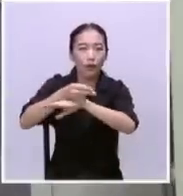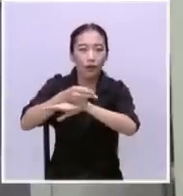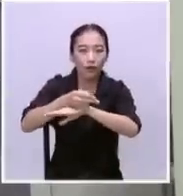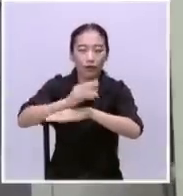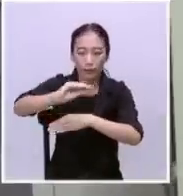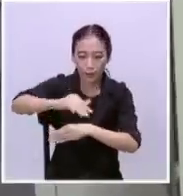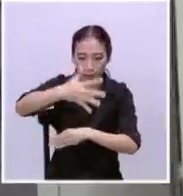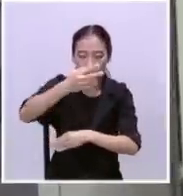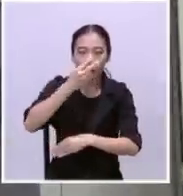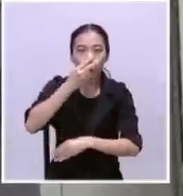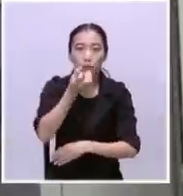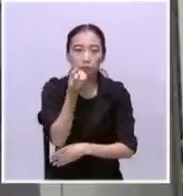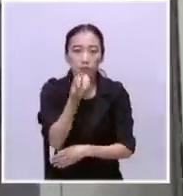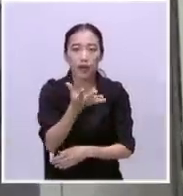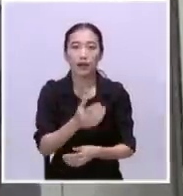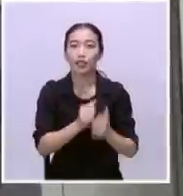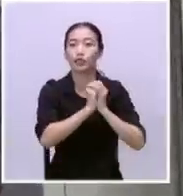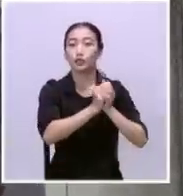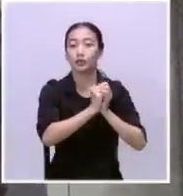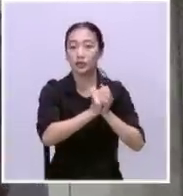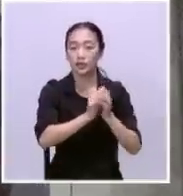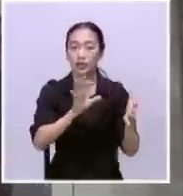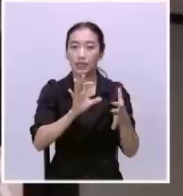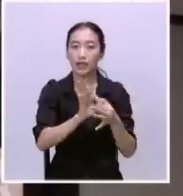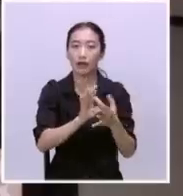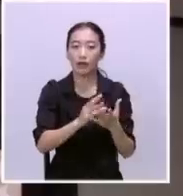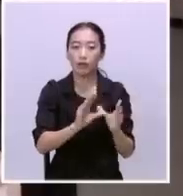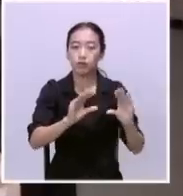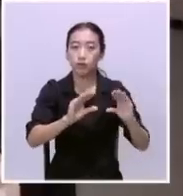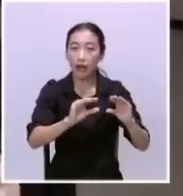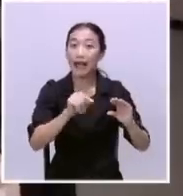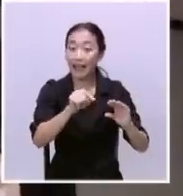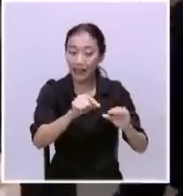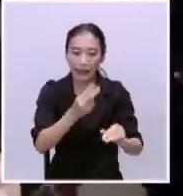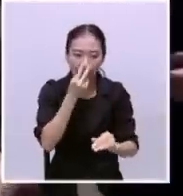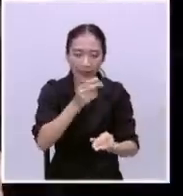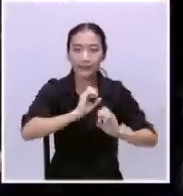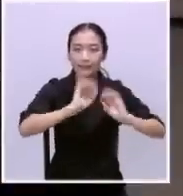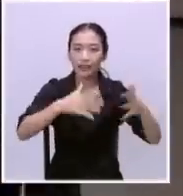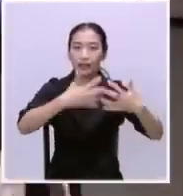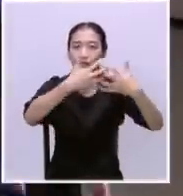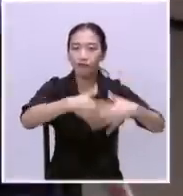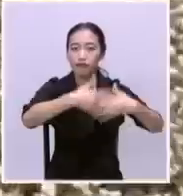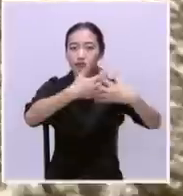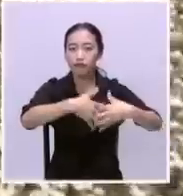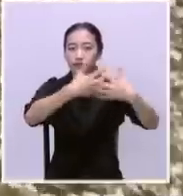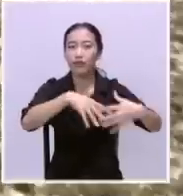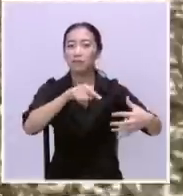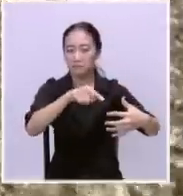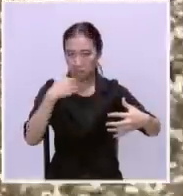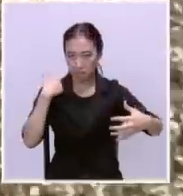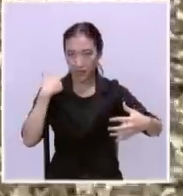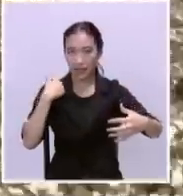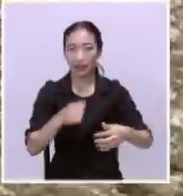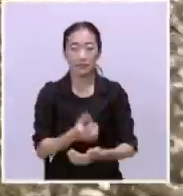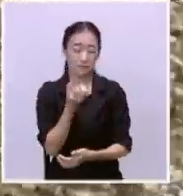ากฝั่งของจีนนะคะเรื่องของไร่ฝ้ายที่ตอนนี้ใช้เครื่องจักรทำงานซึ่งทางการจีนบอกนะคะว่าเครื่องจักรเนี่ยใช้ทำง